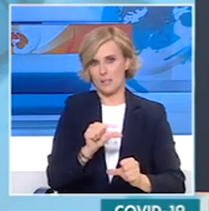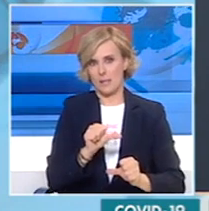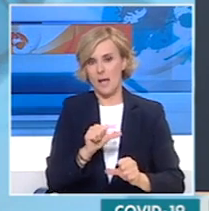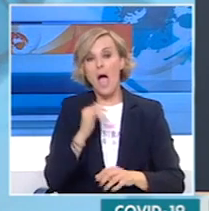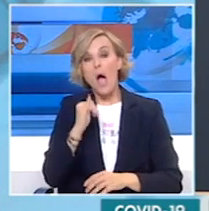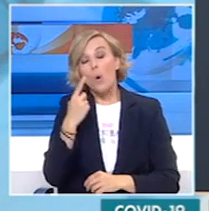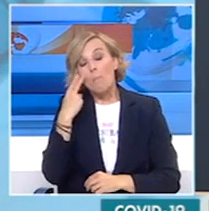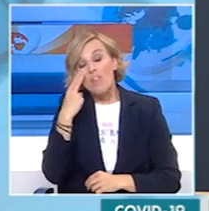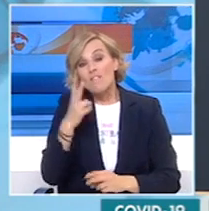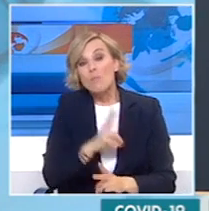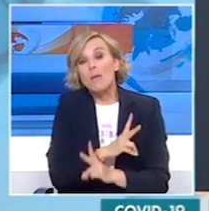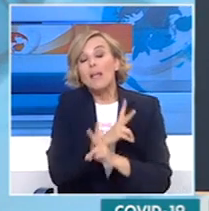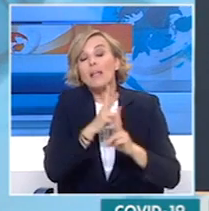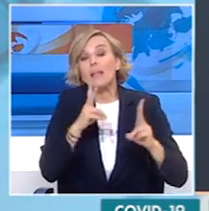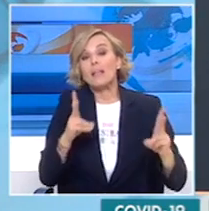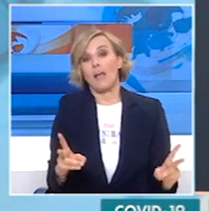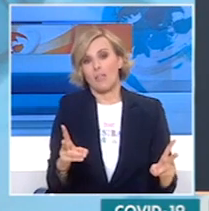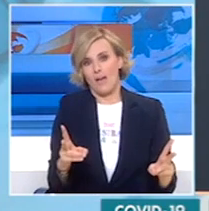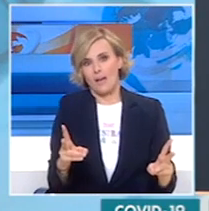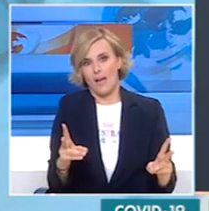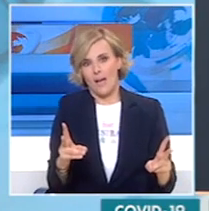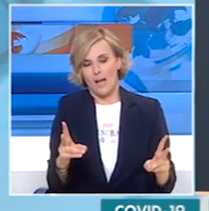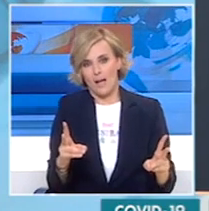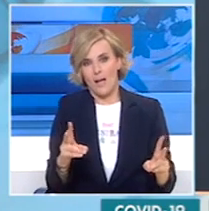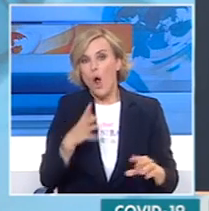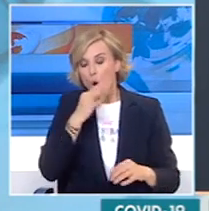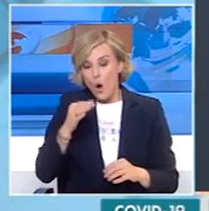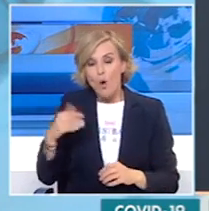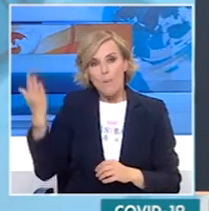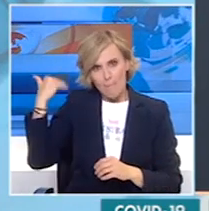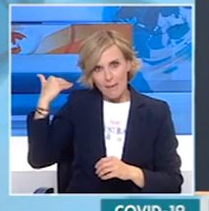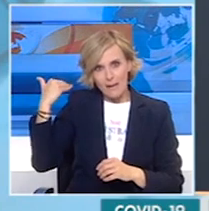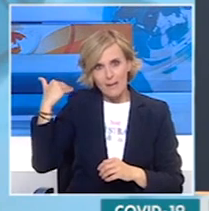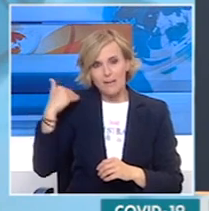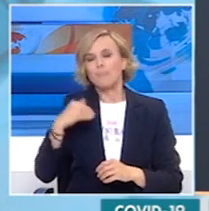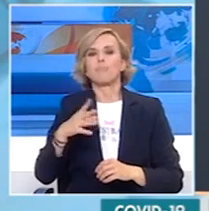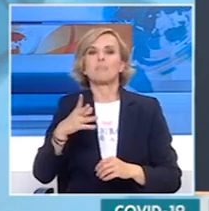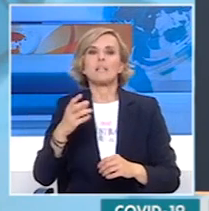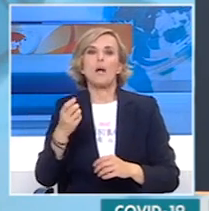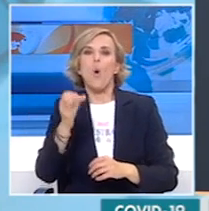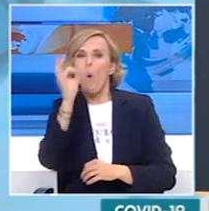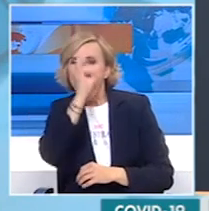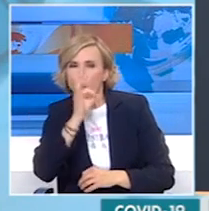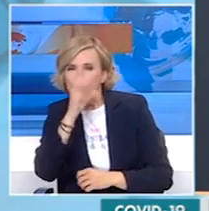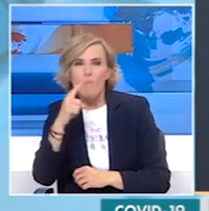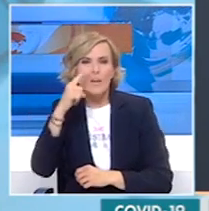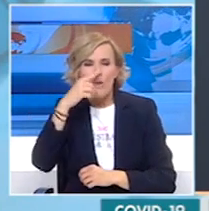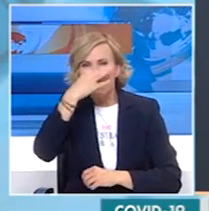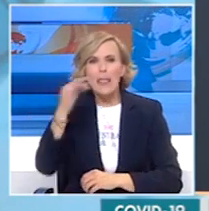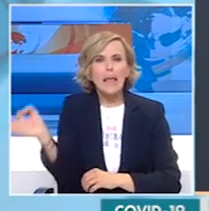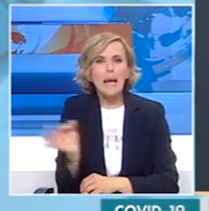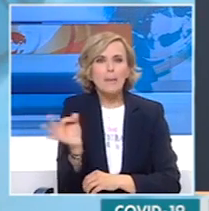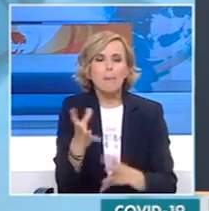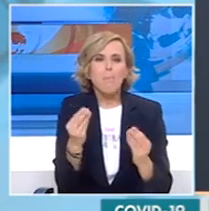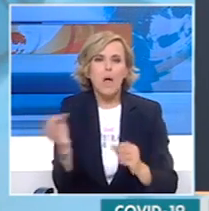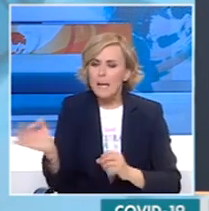τουλάχιστον κυκλοφόρησε προς το τέλος της περίοδου γρίπης. Και δεν ξέρουμε τι θα γίνει του χρόνου όταν